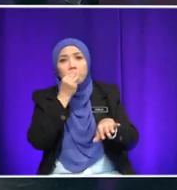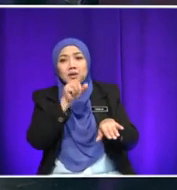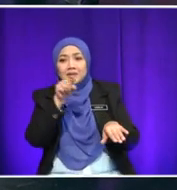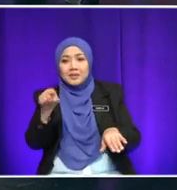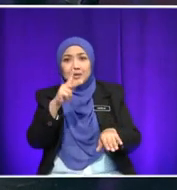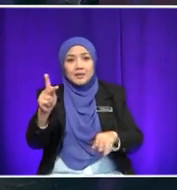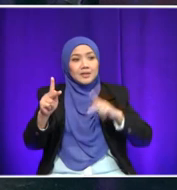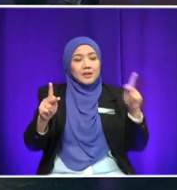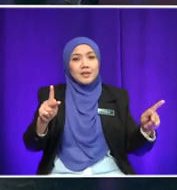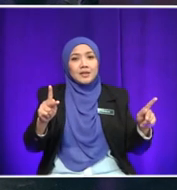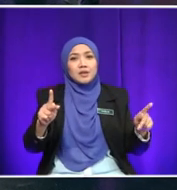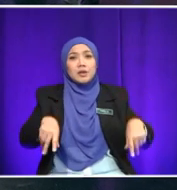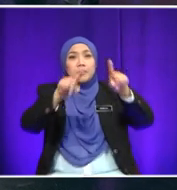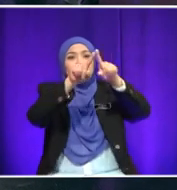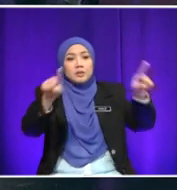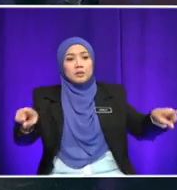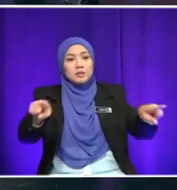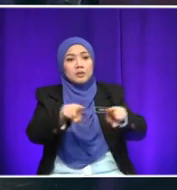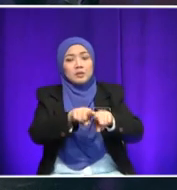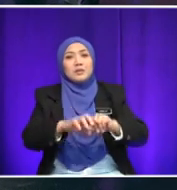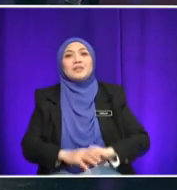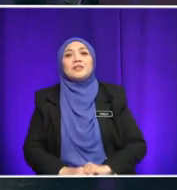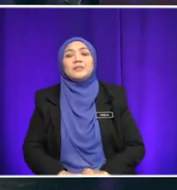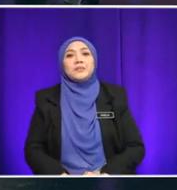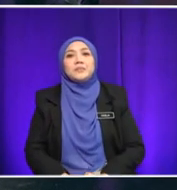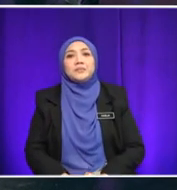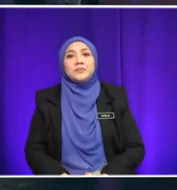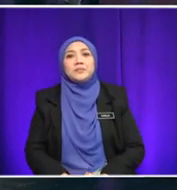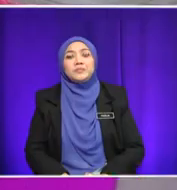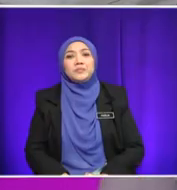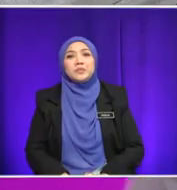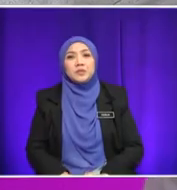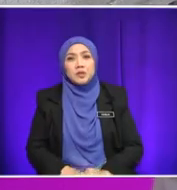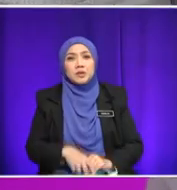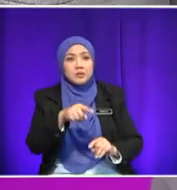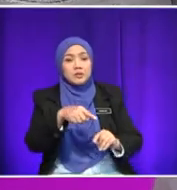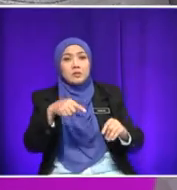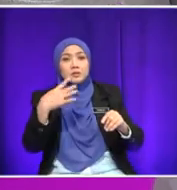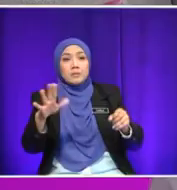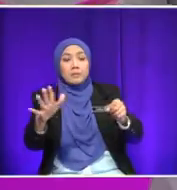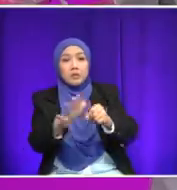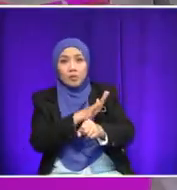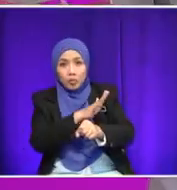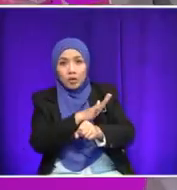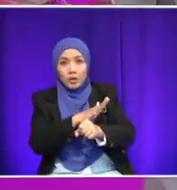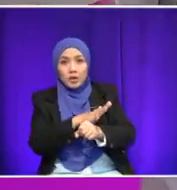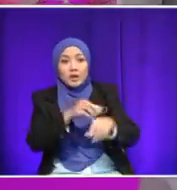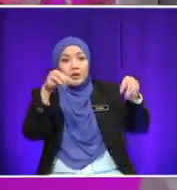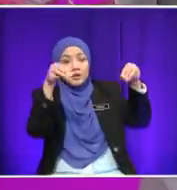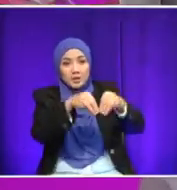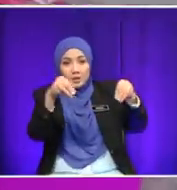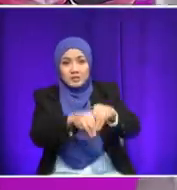bunga berbentuk segitiga ini apalagi yang disaat buat apa penuhkan ruangan yang nampak seperti agak kosong ya di tengah-tengah ini